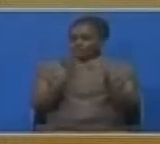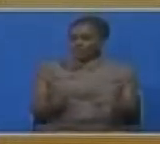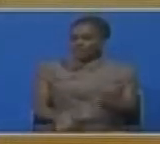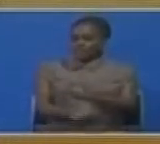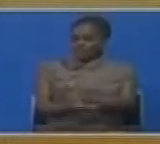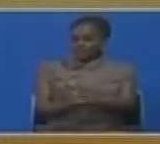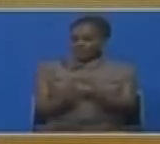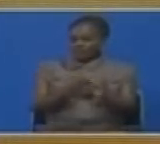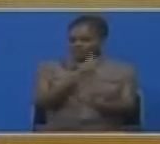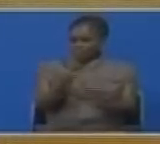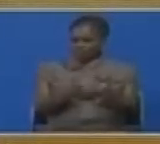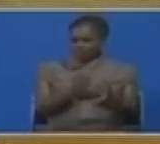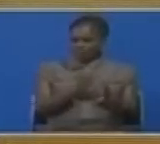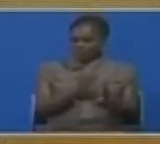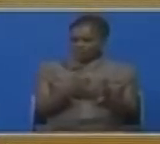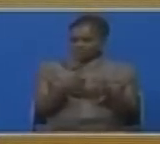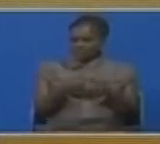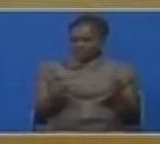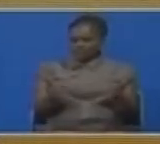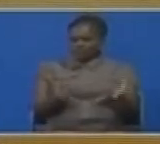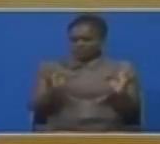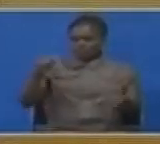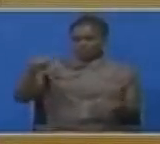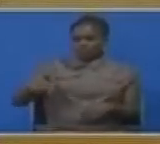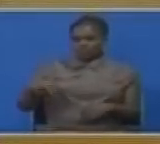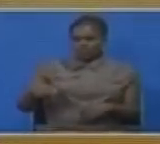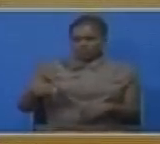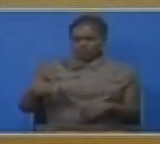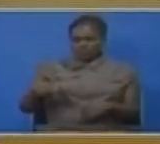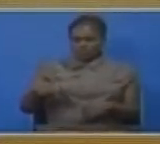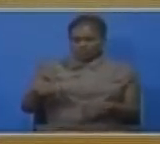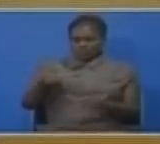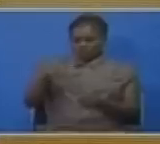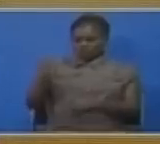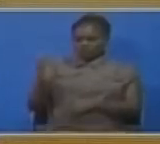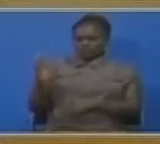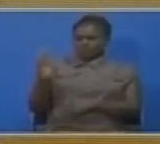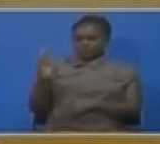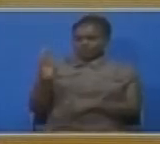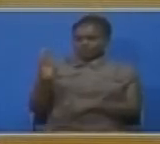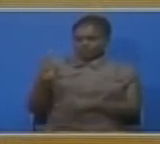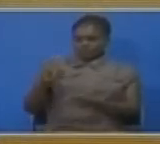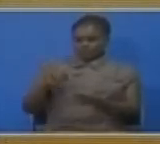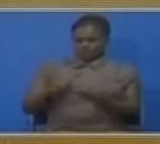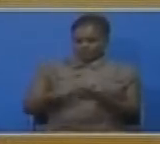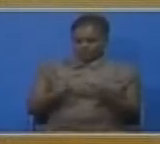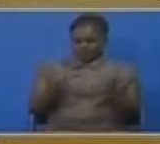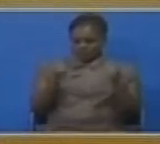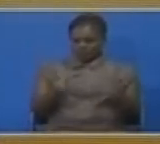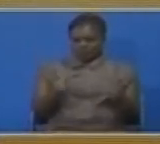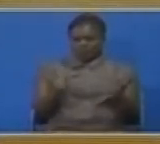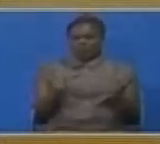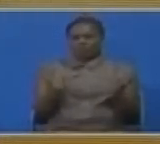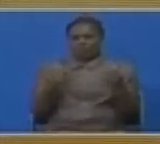kwamba mtihani wa kitaifa KCSE umeanza rasmi nchini kote, huku hali ya juu ya usalama ikionekana kuongeza ujasiri wa